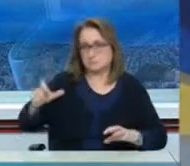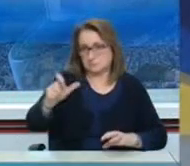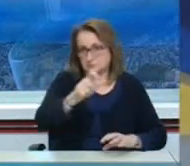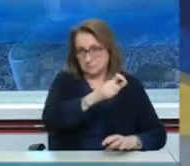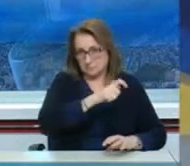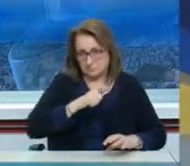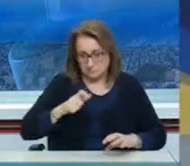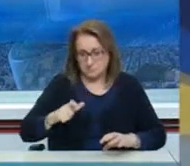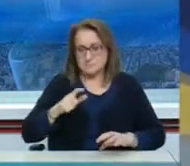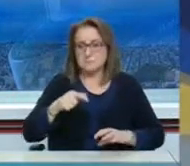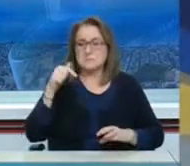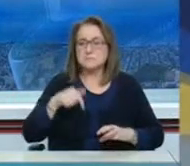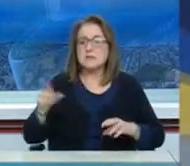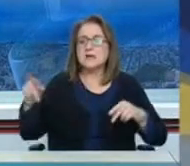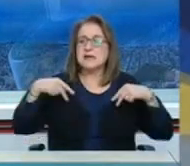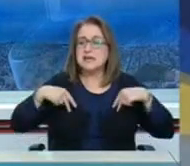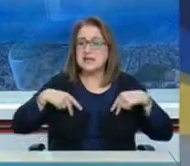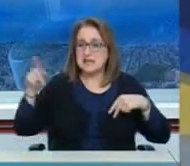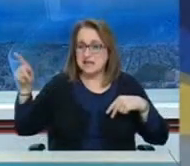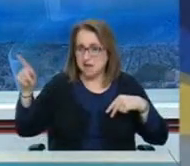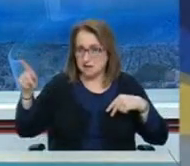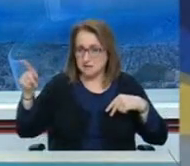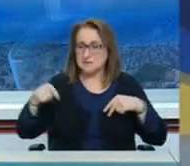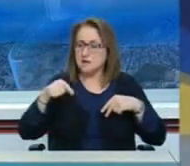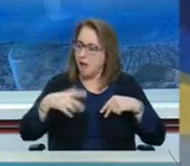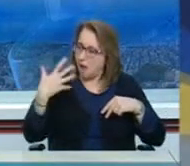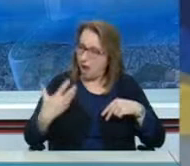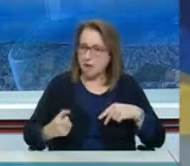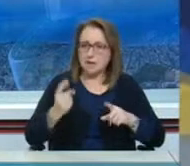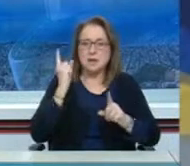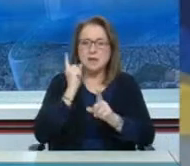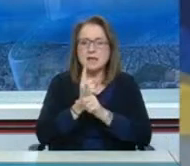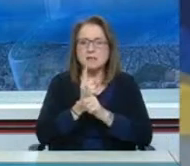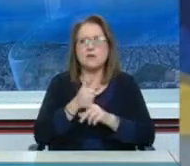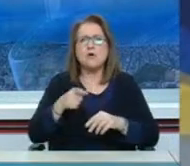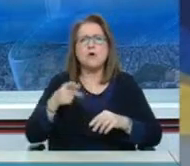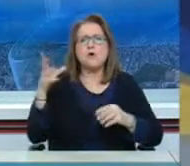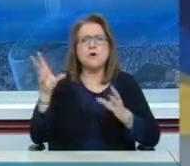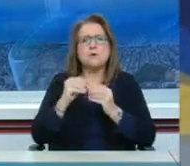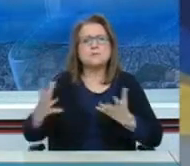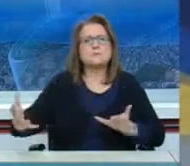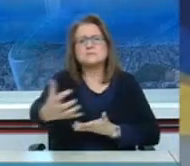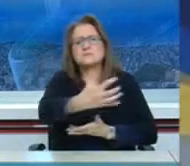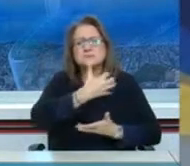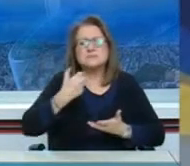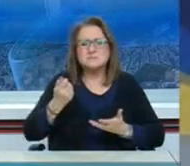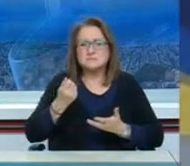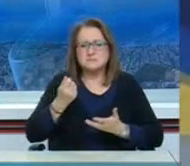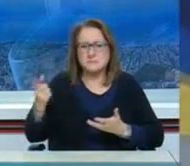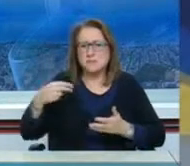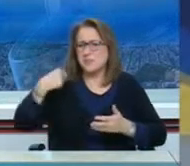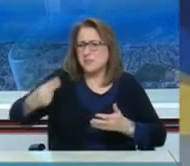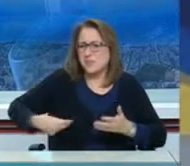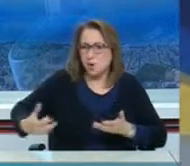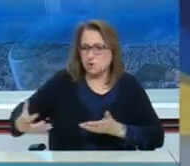τεθεί στη διάθεση της κυβέρνησης ο μηχανισμός της ανεξάρτητης αρχής δημοσίων εσόδων, και θέλω να ευχαριστήσω τον κύριο